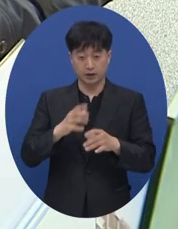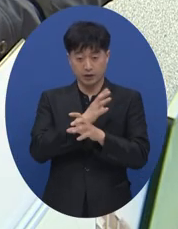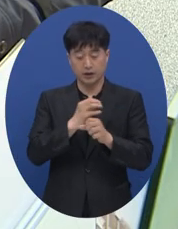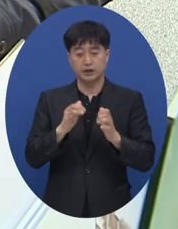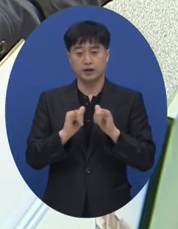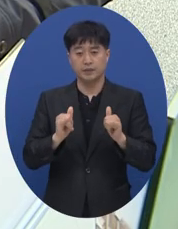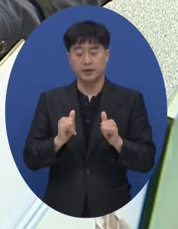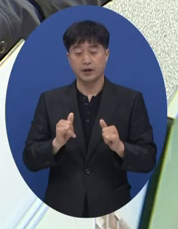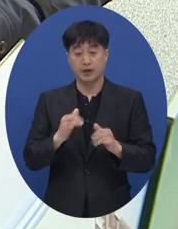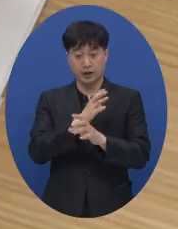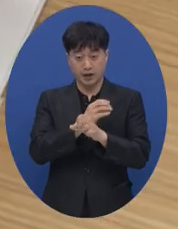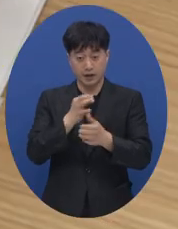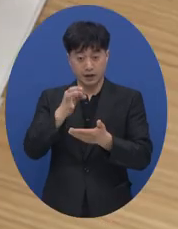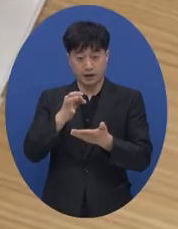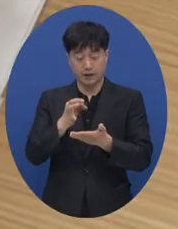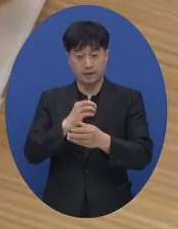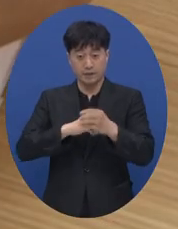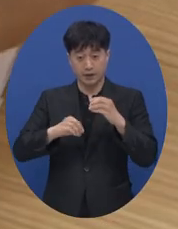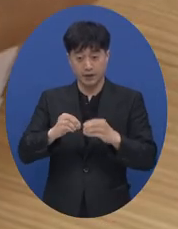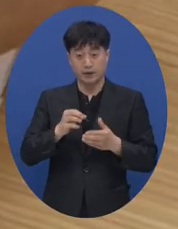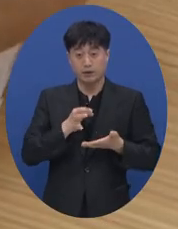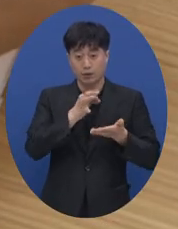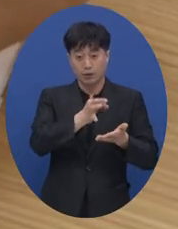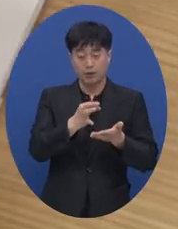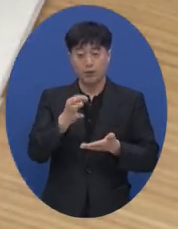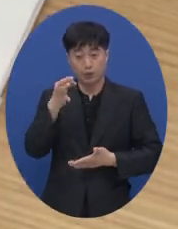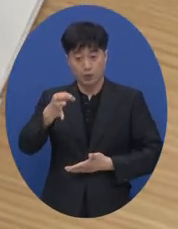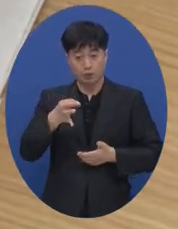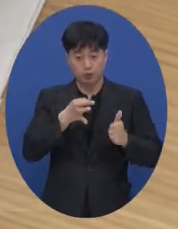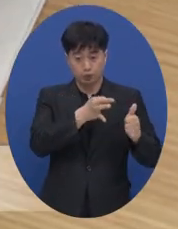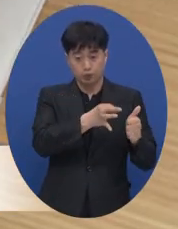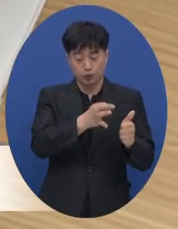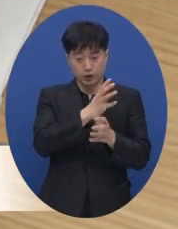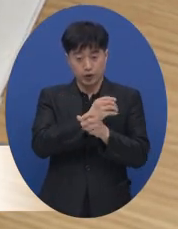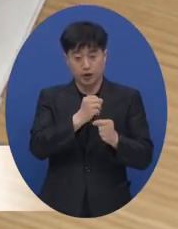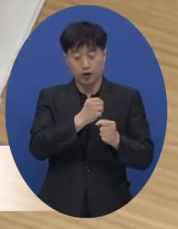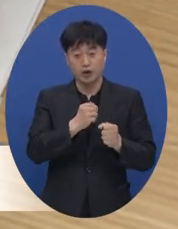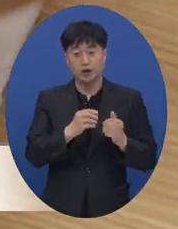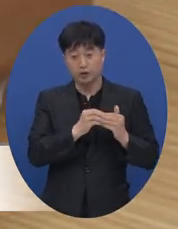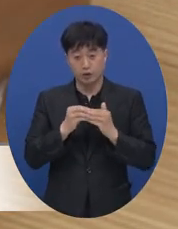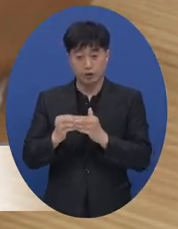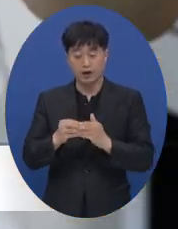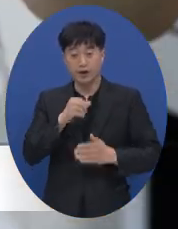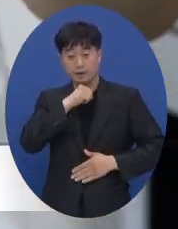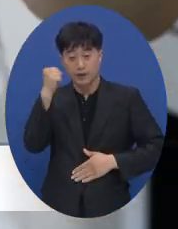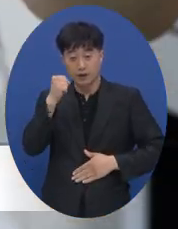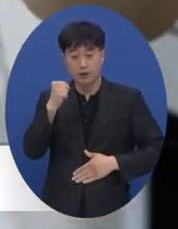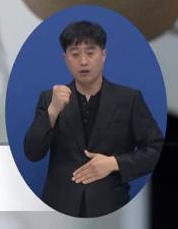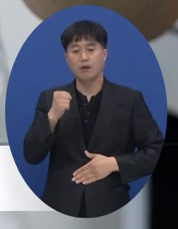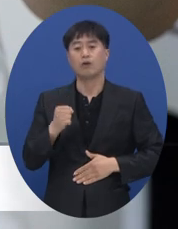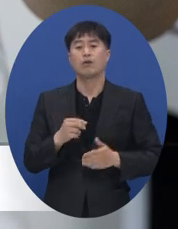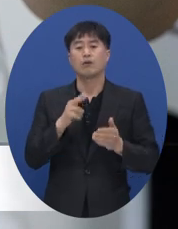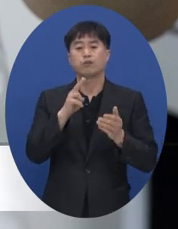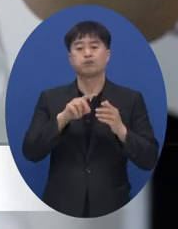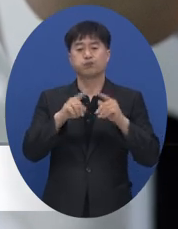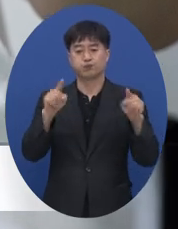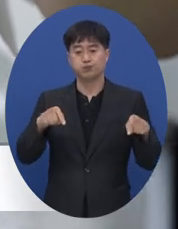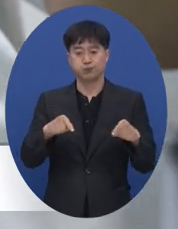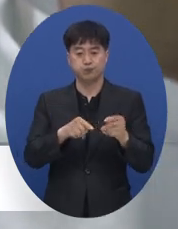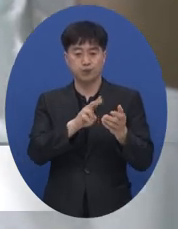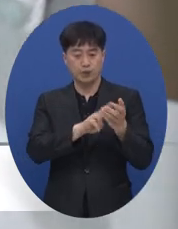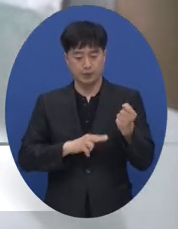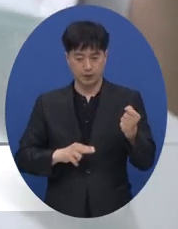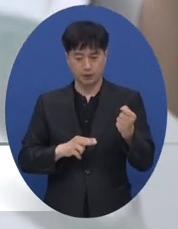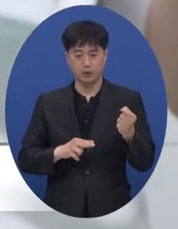계약금을 대답해 주는 등 돈을 주고 청약을 유도한 후 당첨이 되자 전매 제한 기간 인데도 분양권을